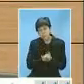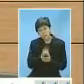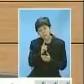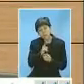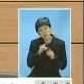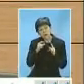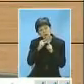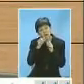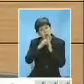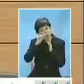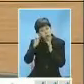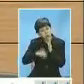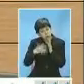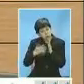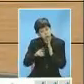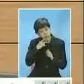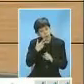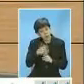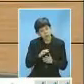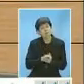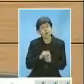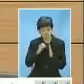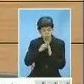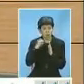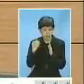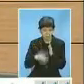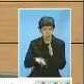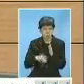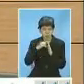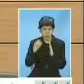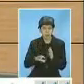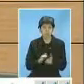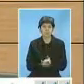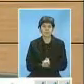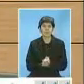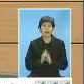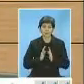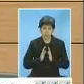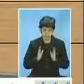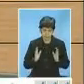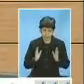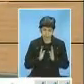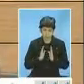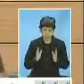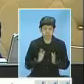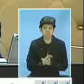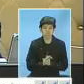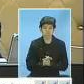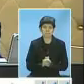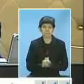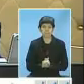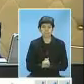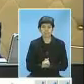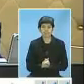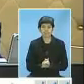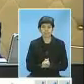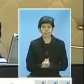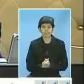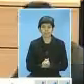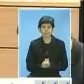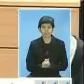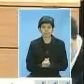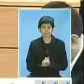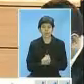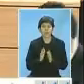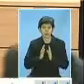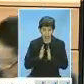านได้ถอนคำพูดที่ผมว่าแล้วหรือยังครับ ถอนแล้วถอนแล้ว ถอนแล้วนะครับ ครับ ขอบคุณที่กล้าถอนครับ ท่านสุนัย ท่านประธ